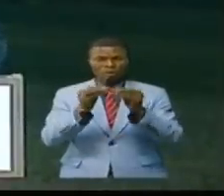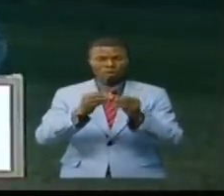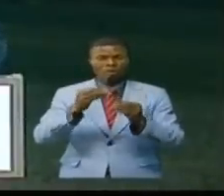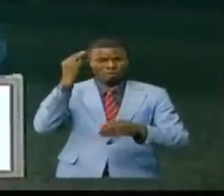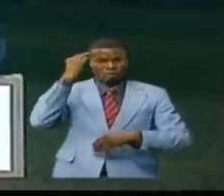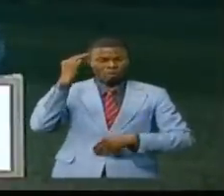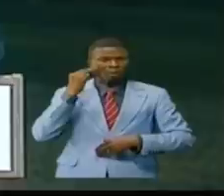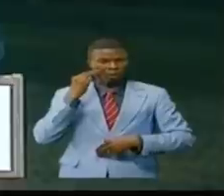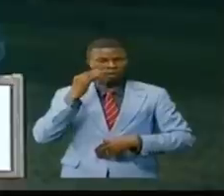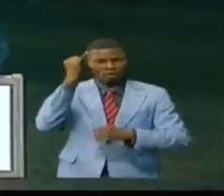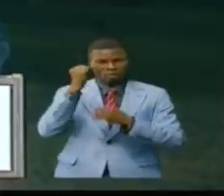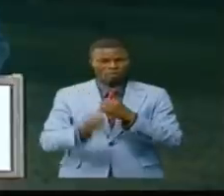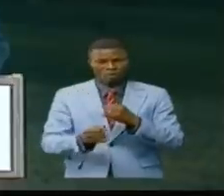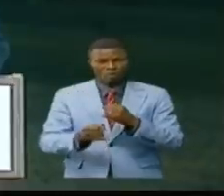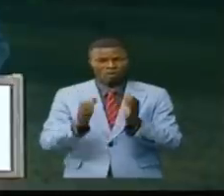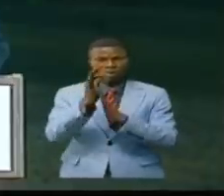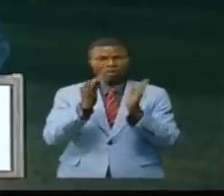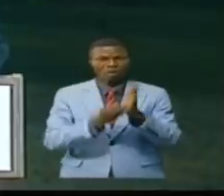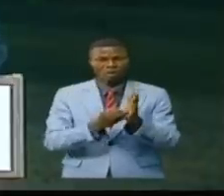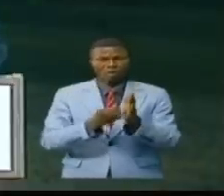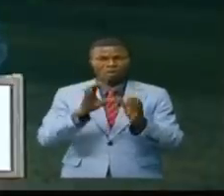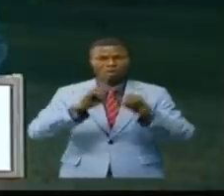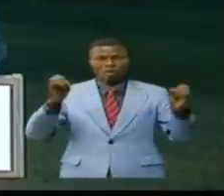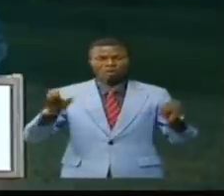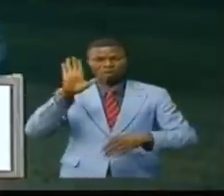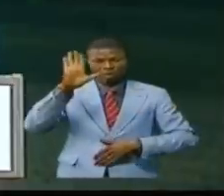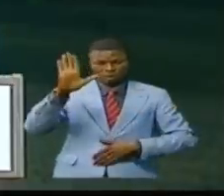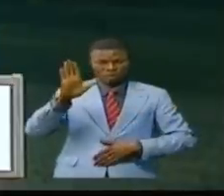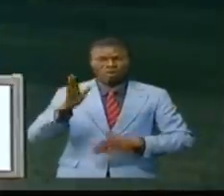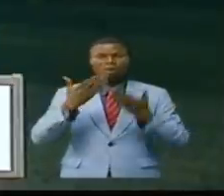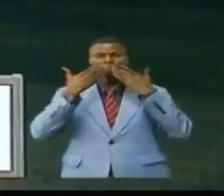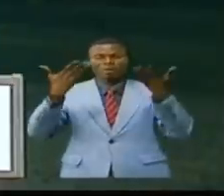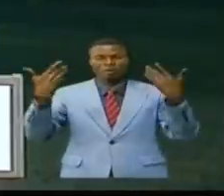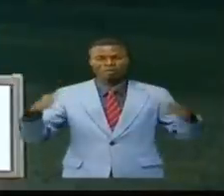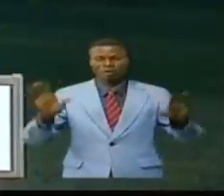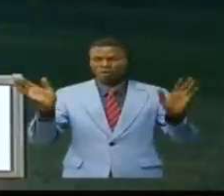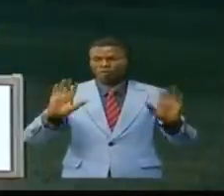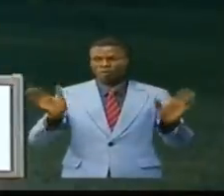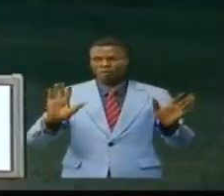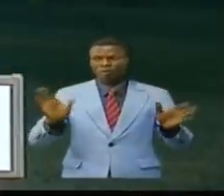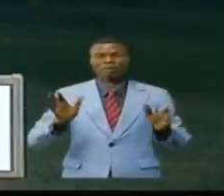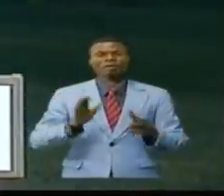la réunion du Conseil des ministres a pris fin à 17h55. Je vous remercie.